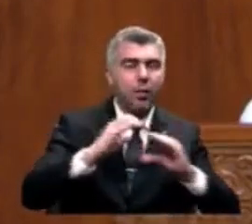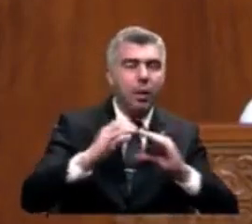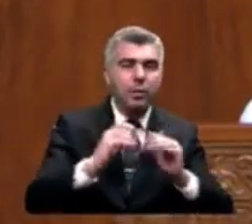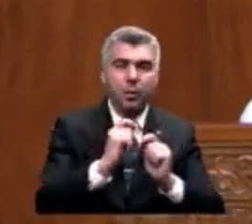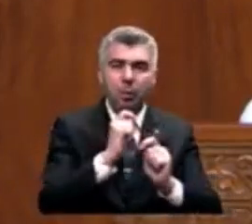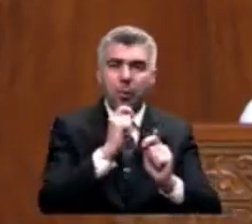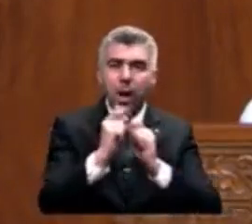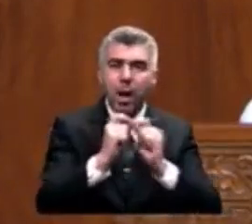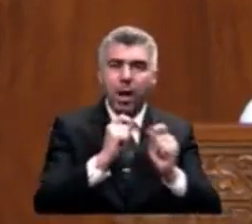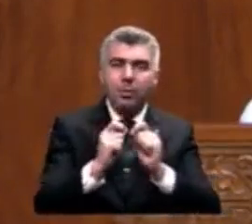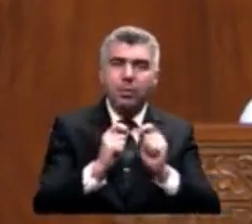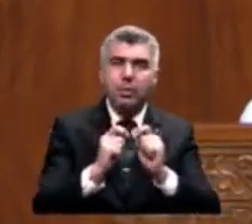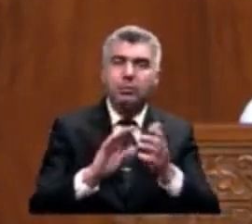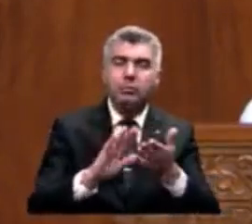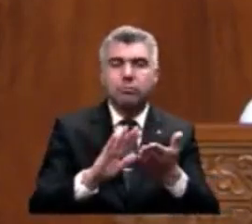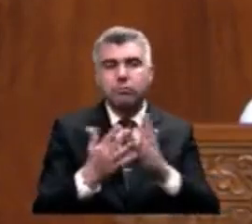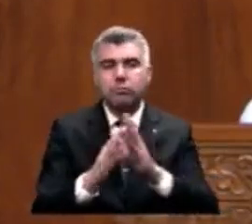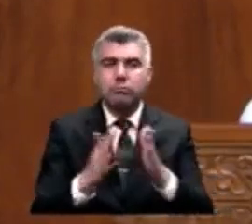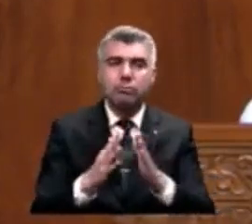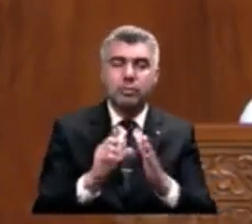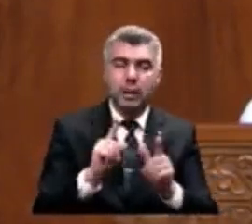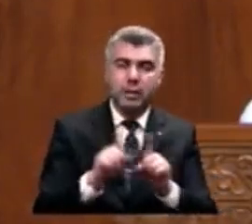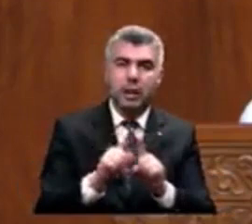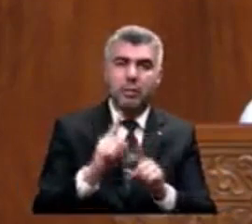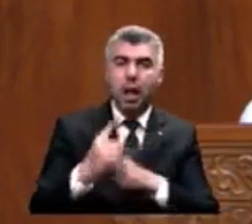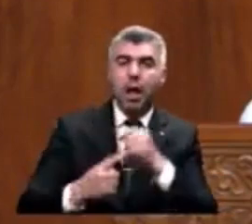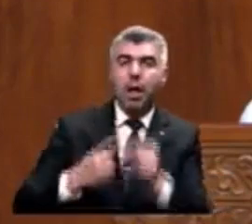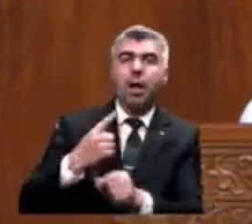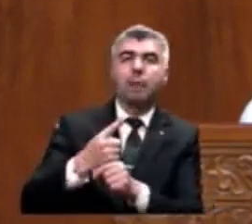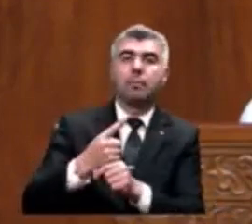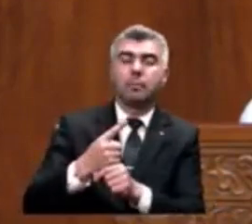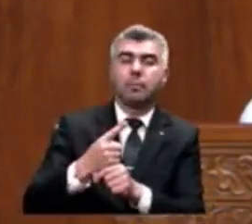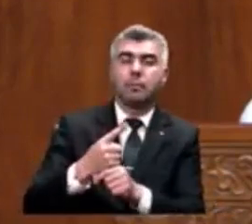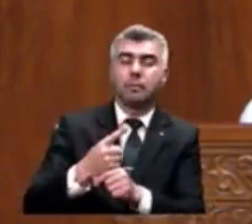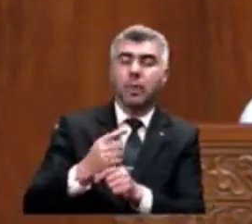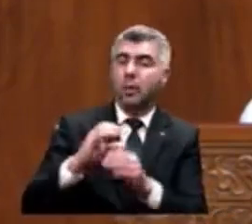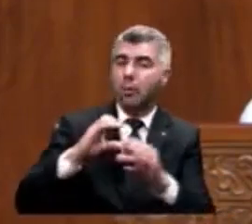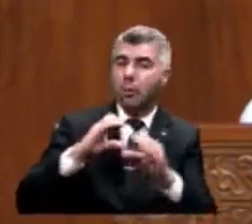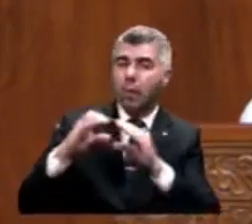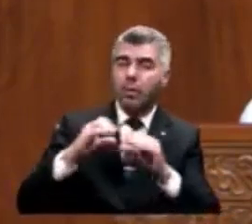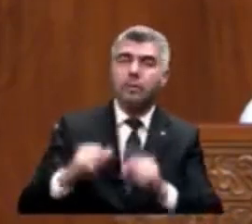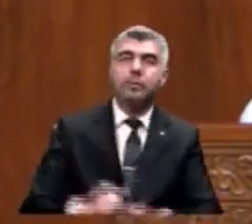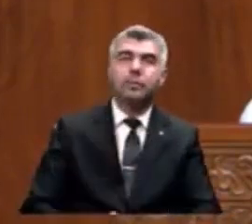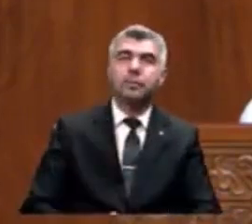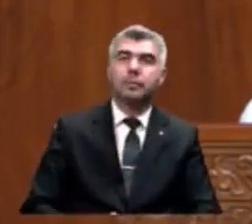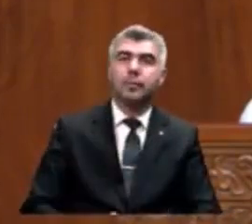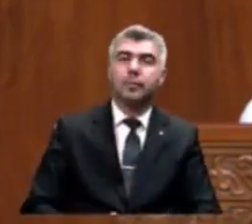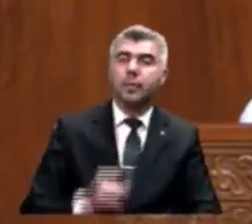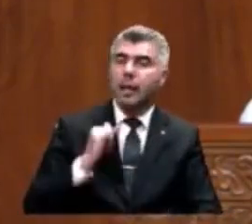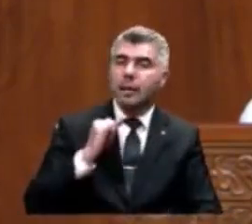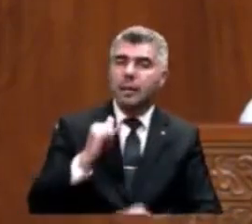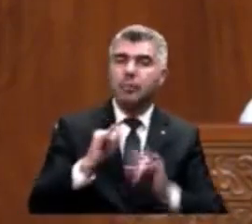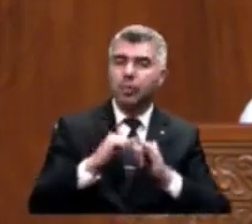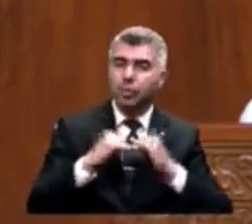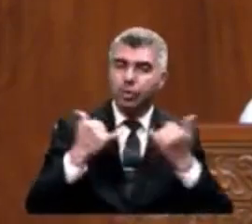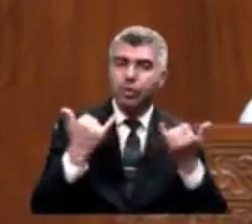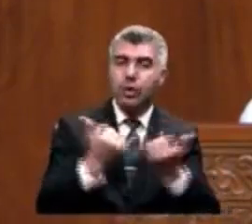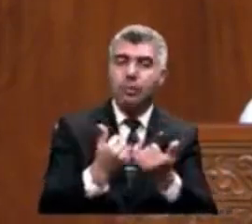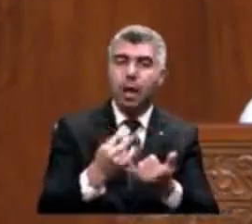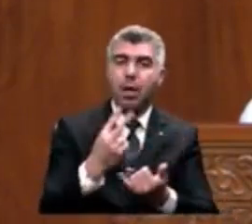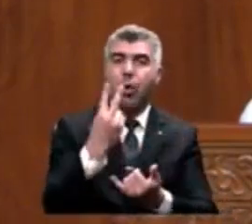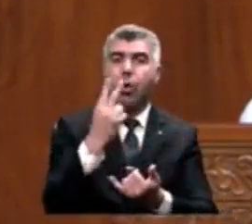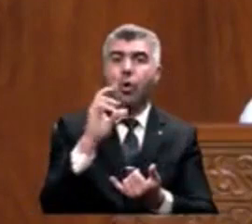النقاشات لمدة دامت زهاء سنة كاملة مع تنظيم أكثر من 20